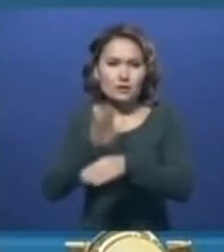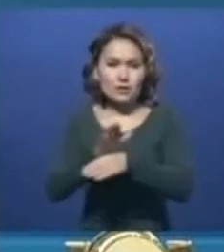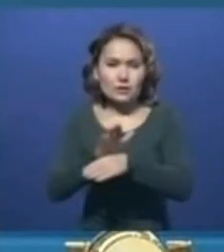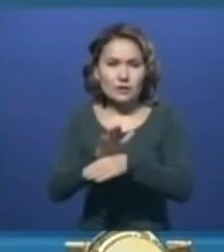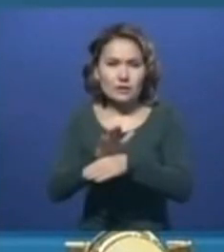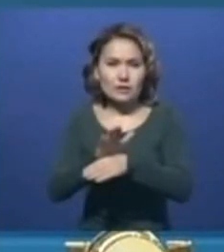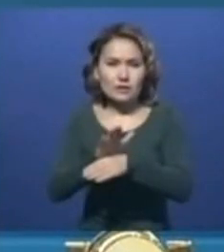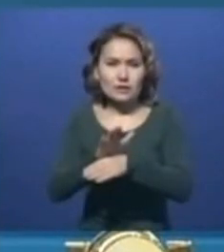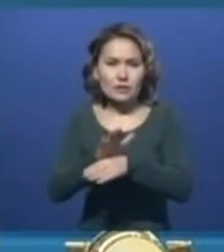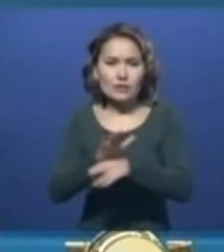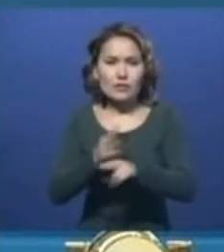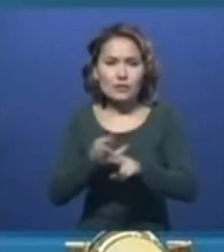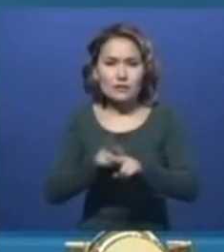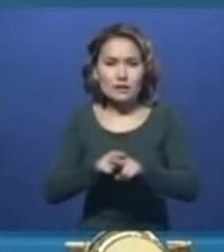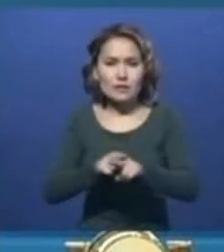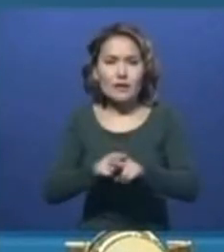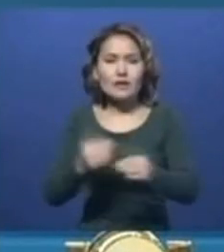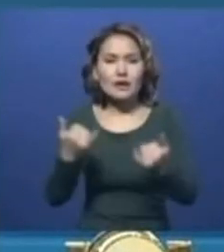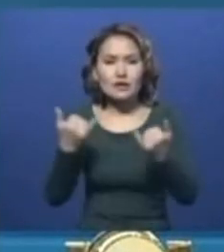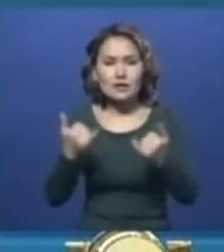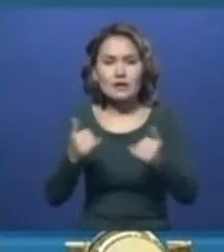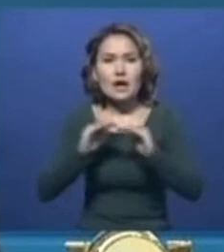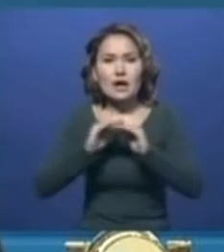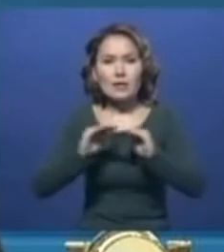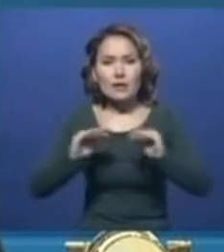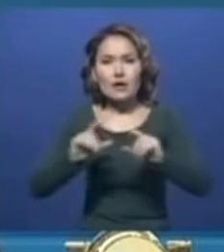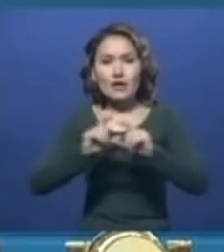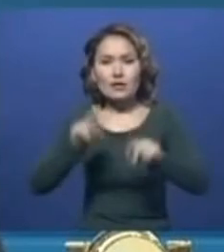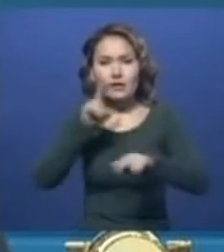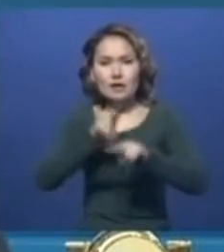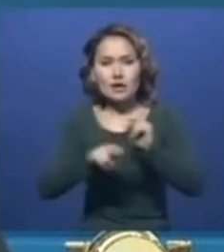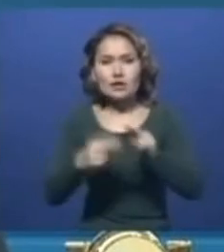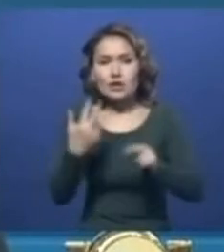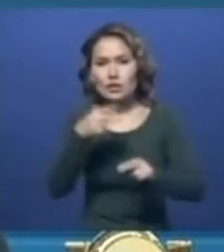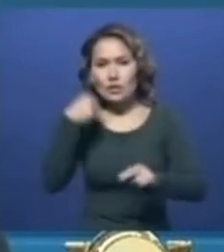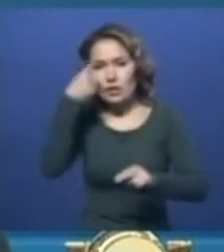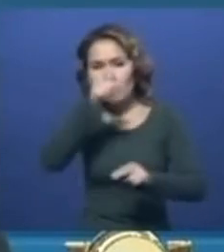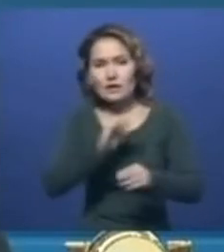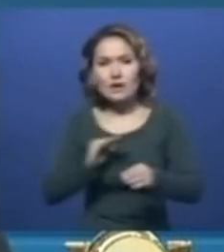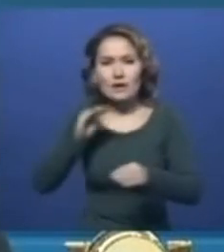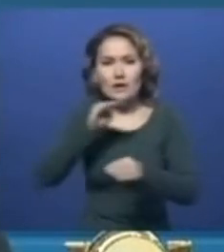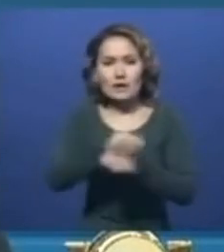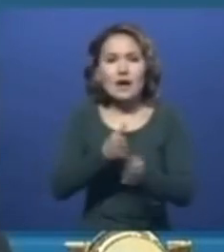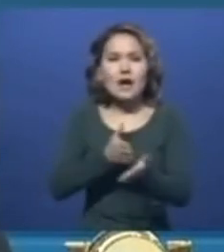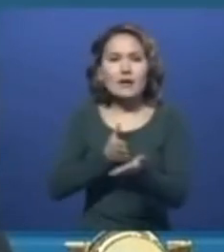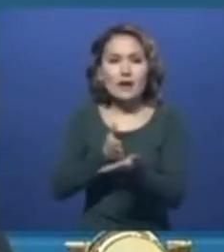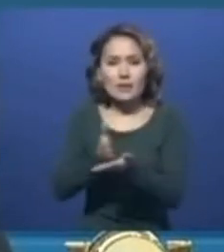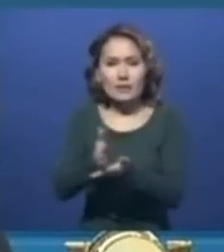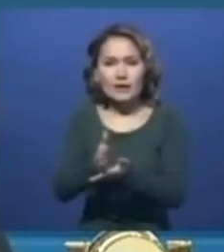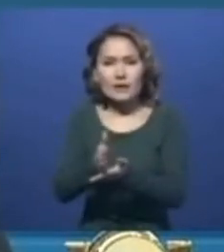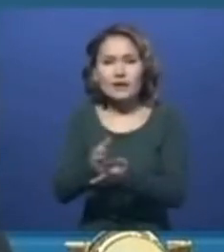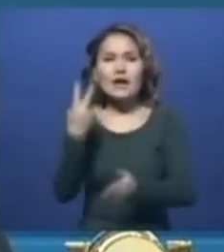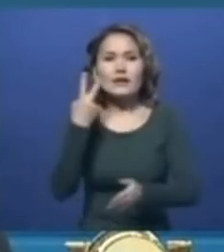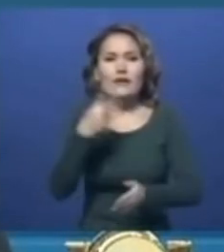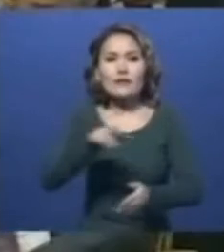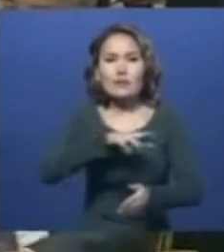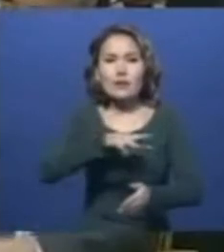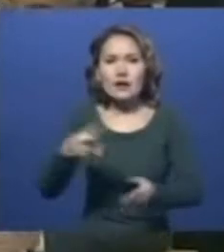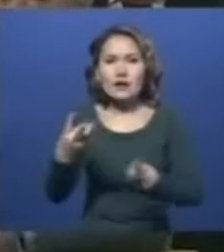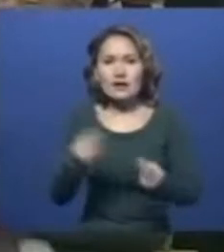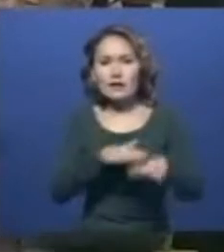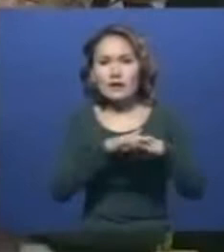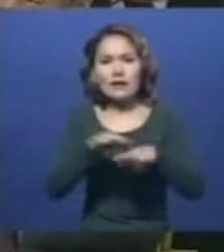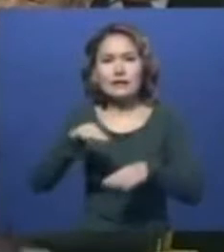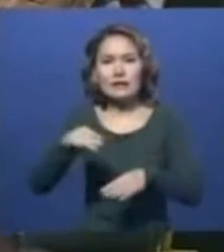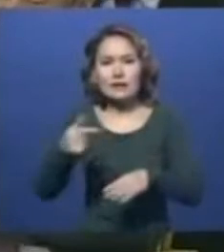сокращения дефицита мест в дошкольных организациях в течение 3 лет дополнительно направить 20 миллиардов тенге.